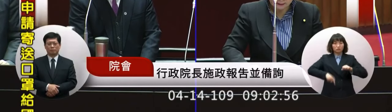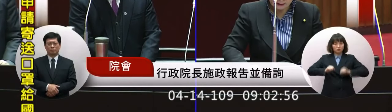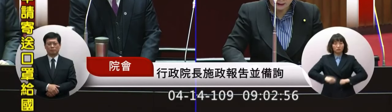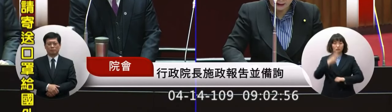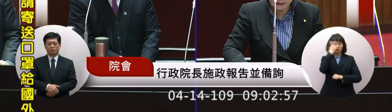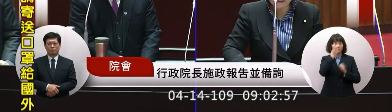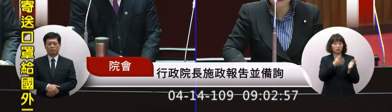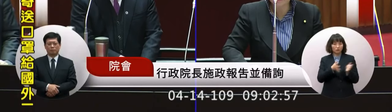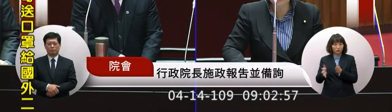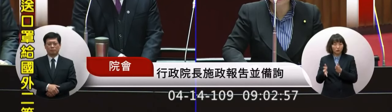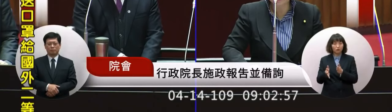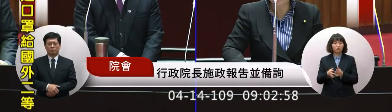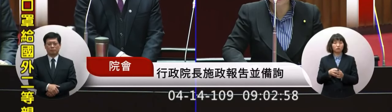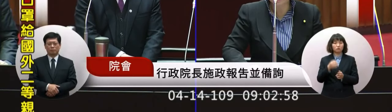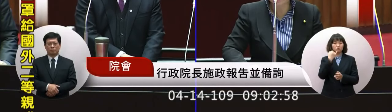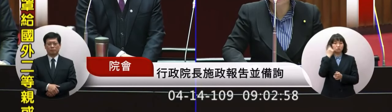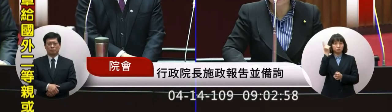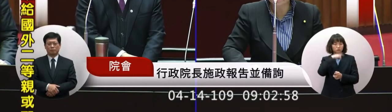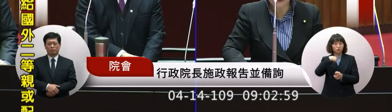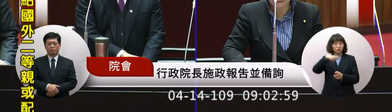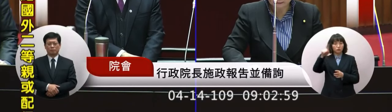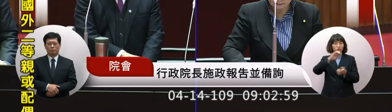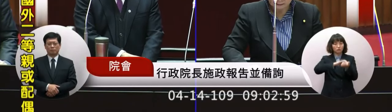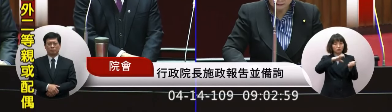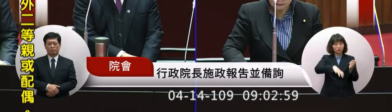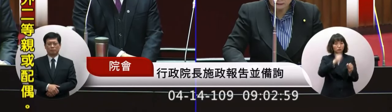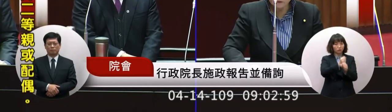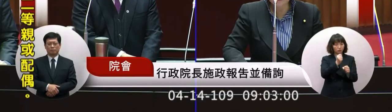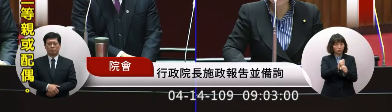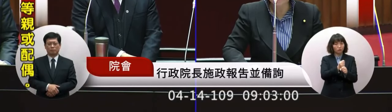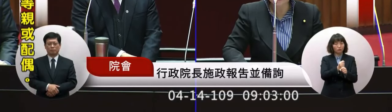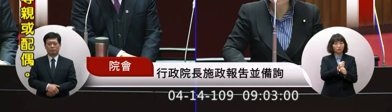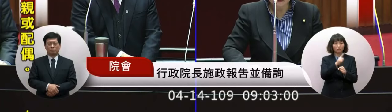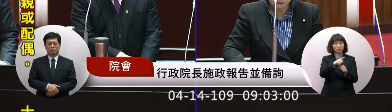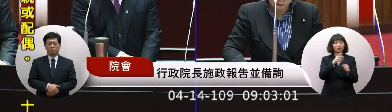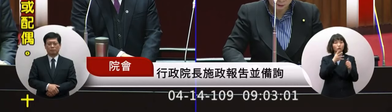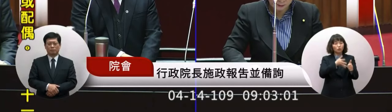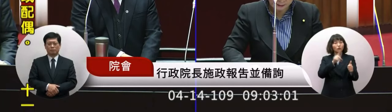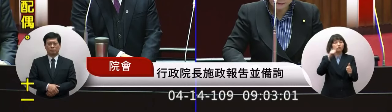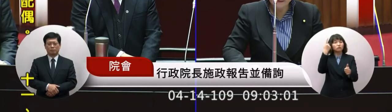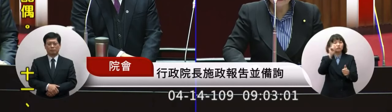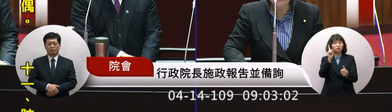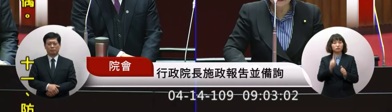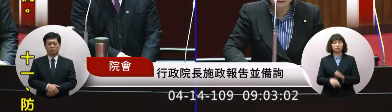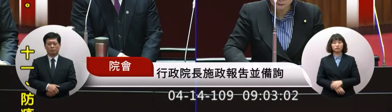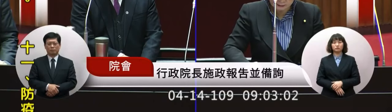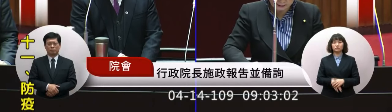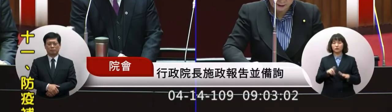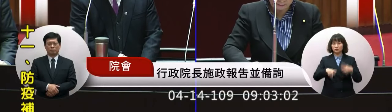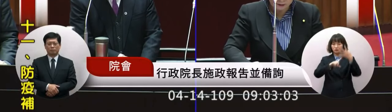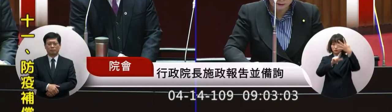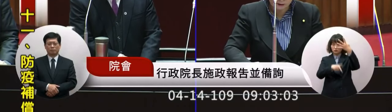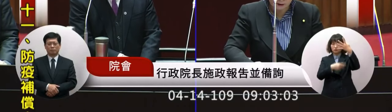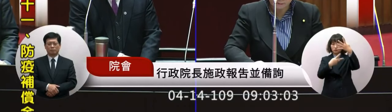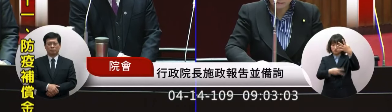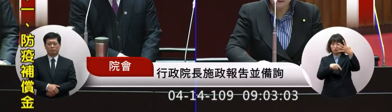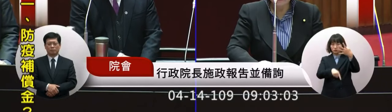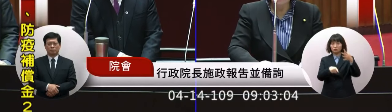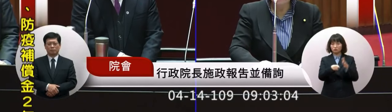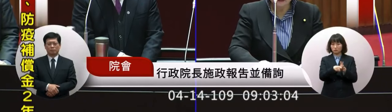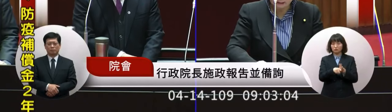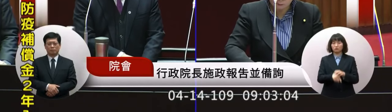理，还能不能去院所上班？会这样问是因为在四月三号的时